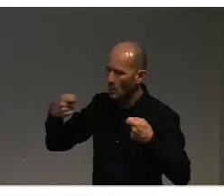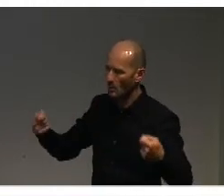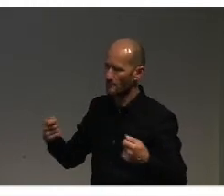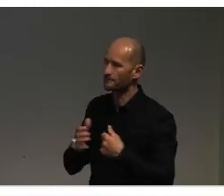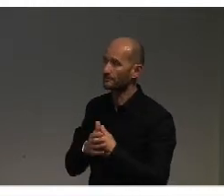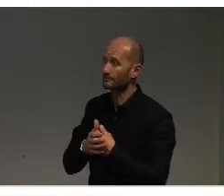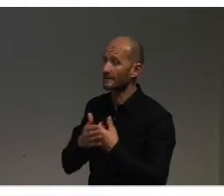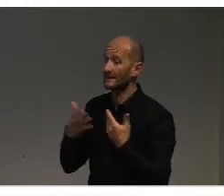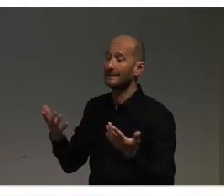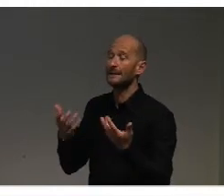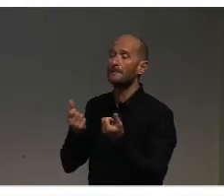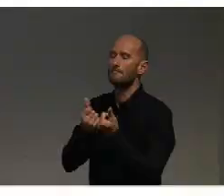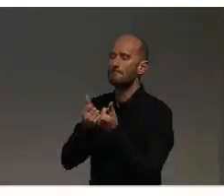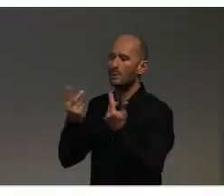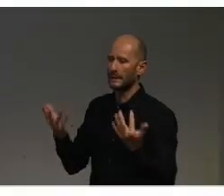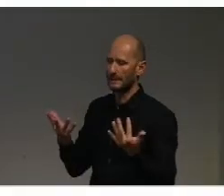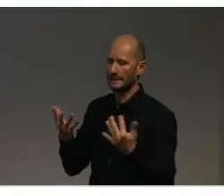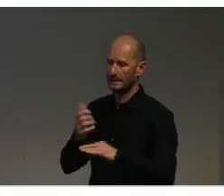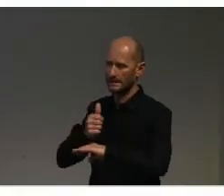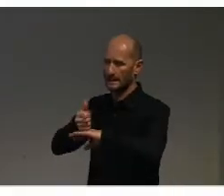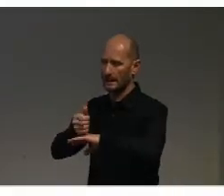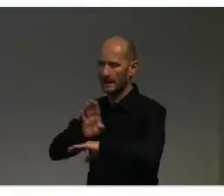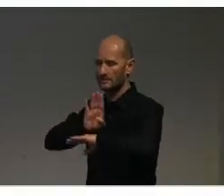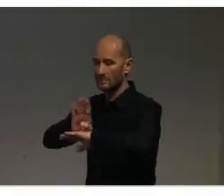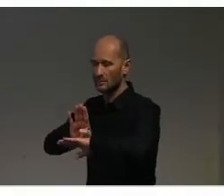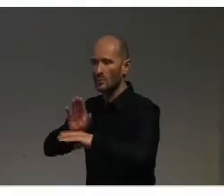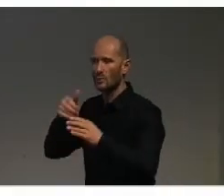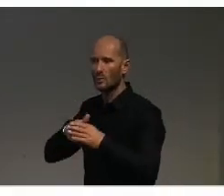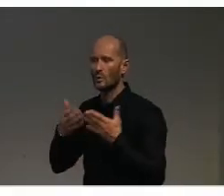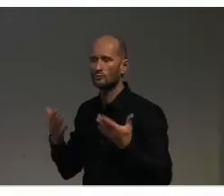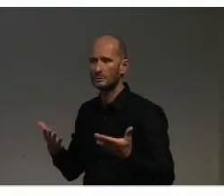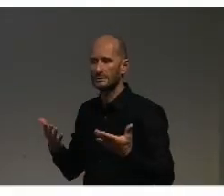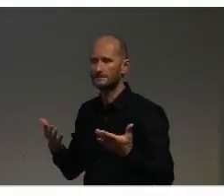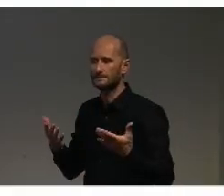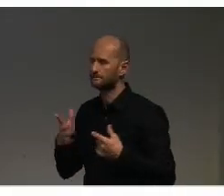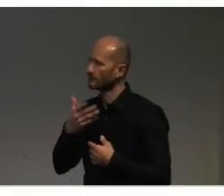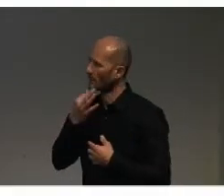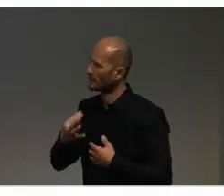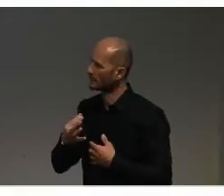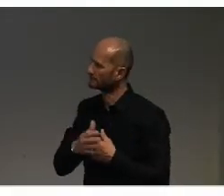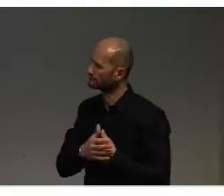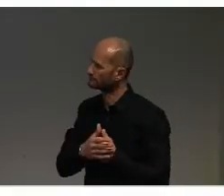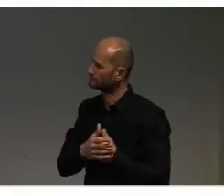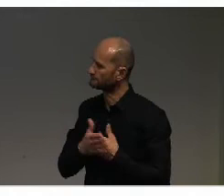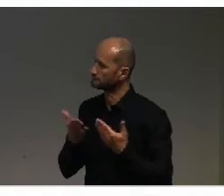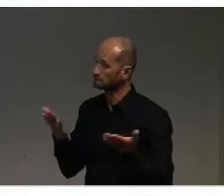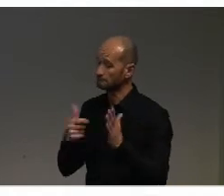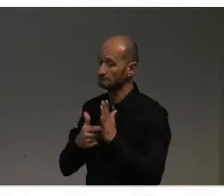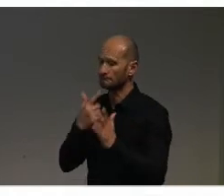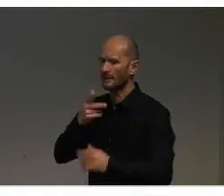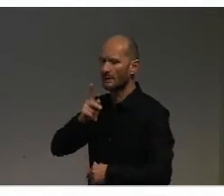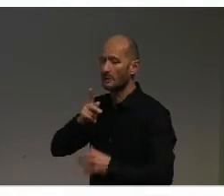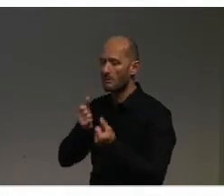d'exposition. La polyexposition aujourd'hui, elle fige en fait un certain nombre de... Enfin, comment dire, l'approche qu'on en a, quand on utilise le terme